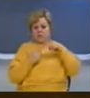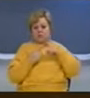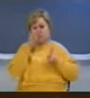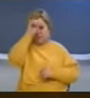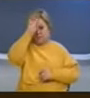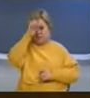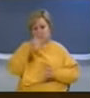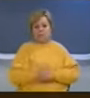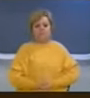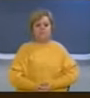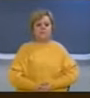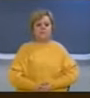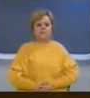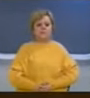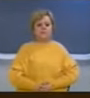veçanti.